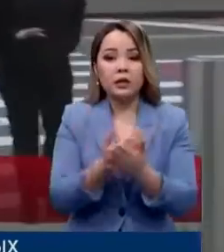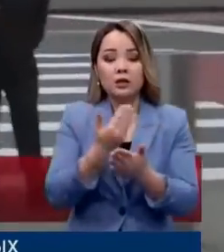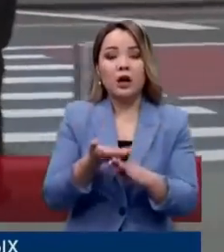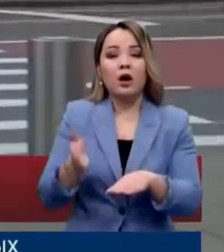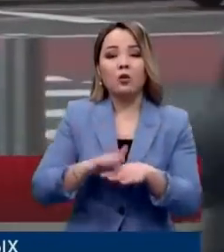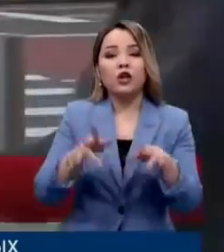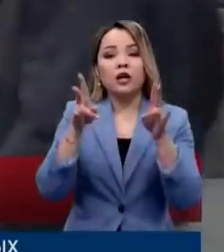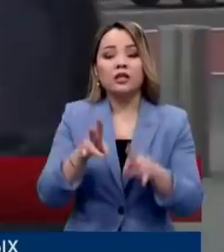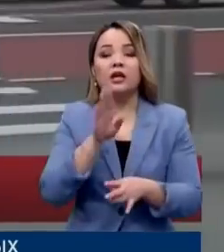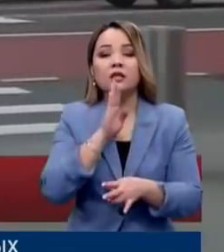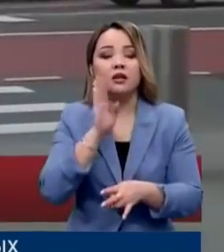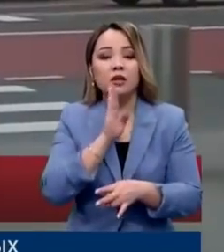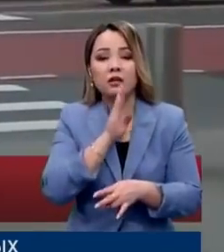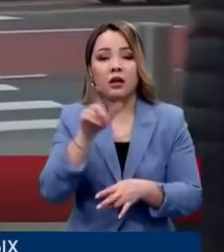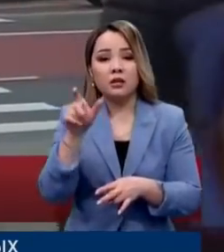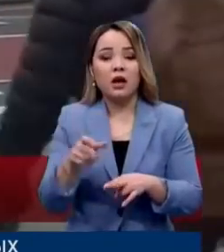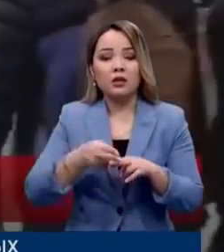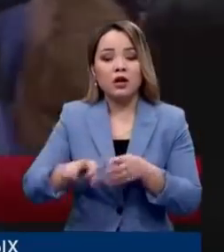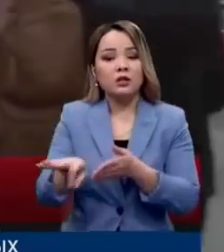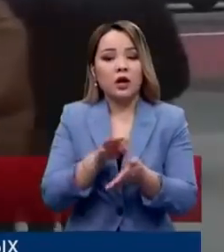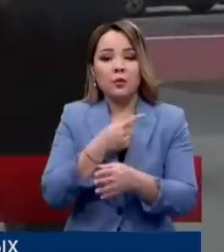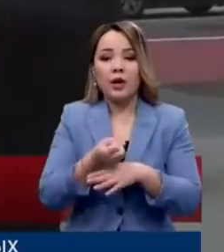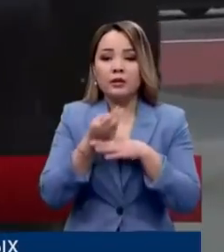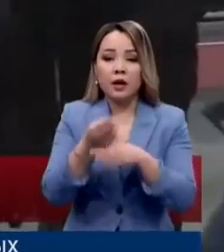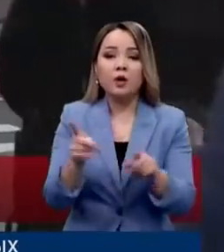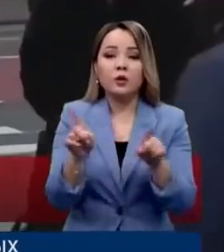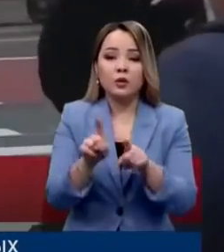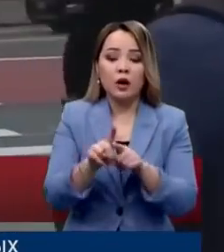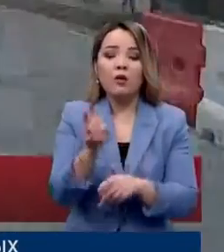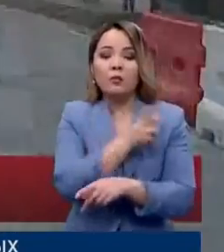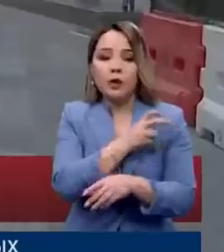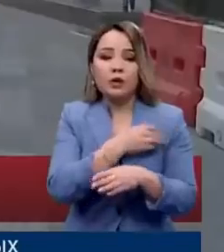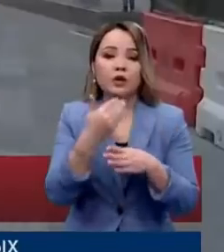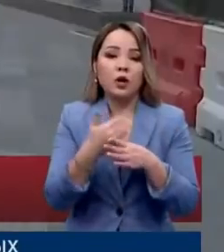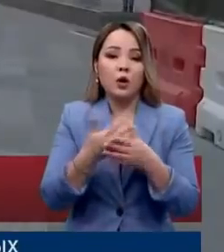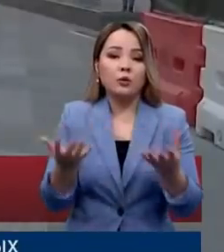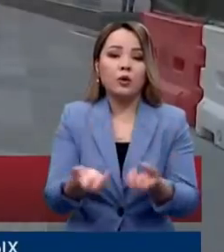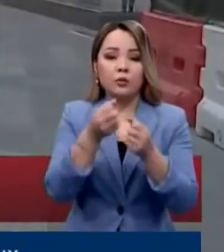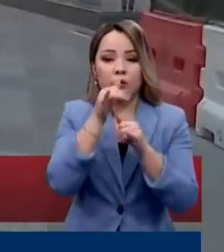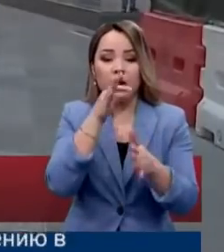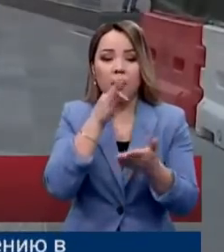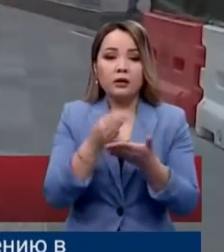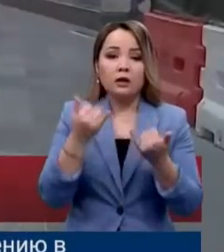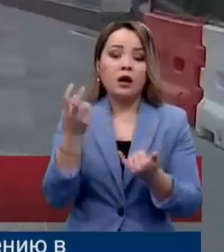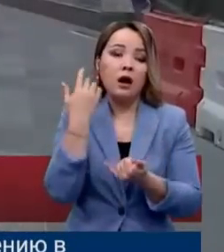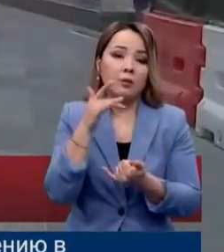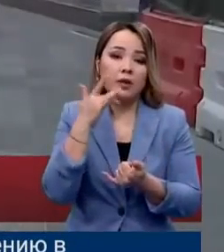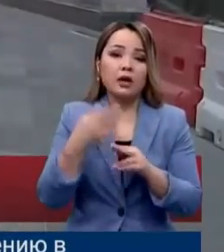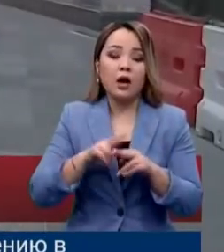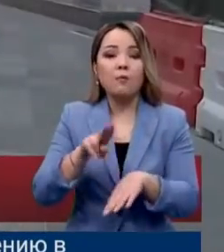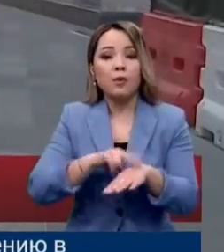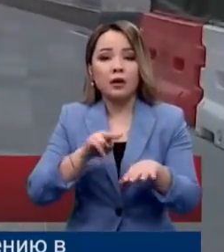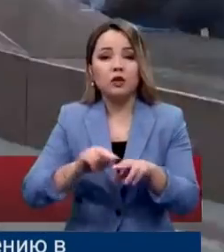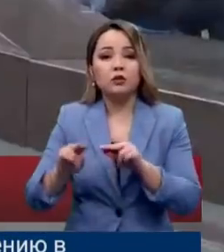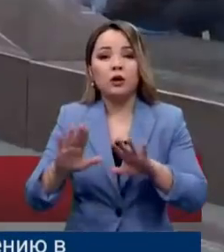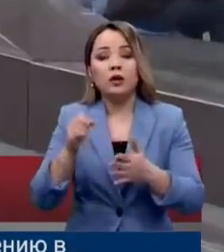ауыр жараланған келіншек жедел түрде ауруханаға жеткізілгенімен дәрігерлер оның өміріне араша түсе алмады. Америка полициясы осы